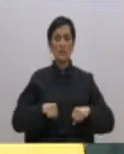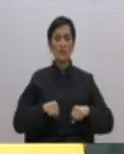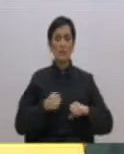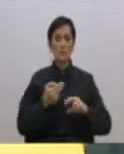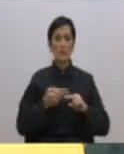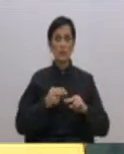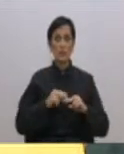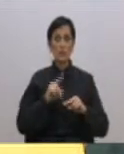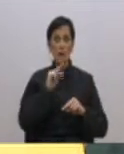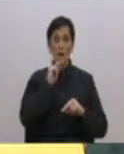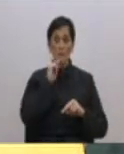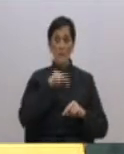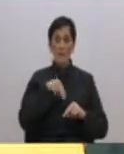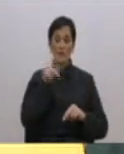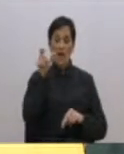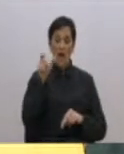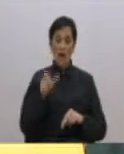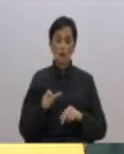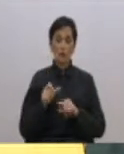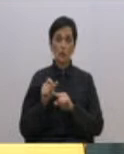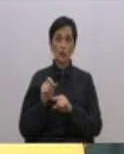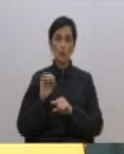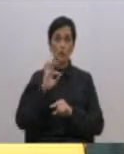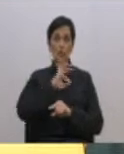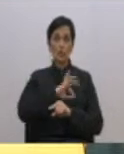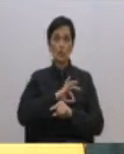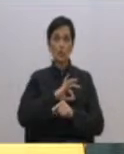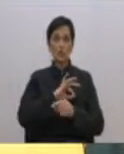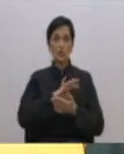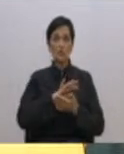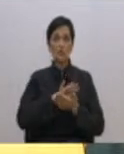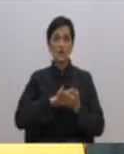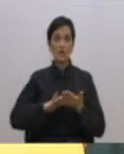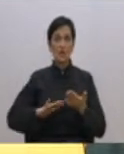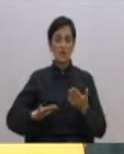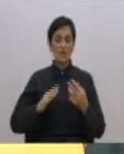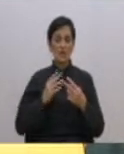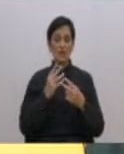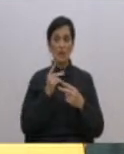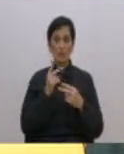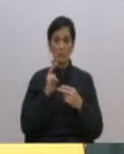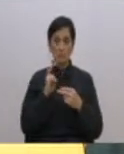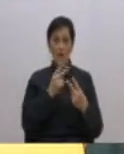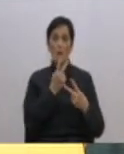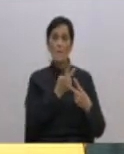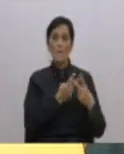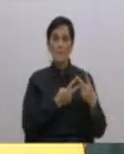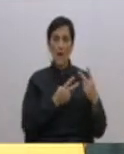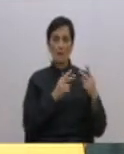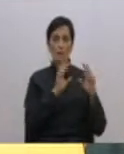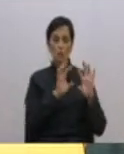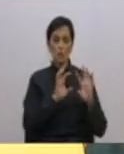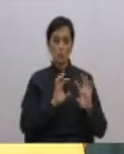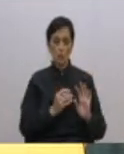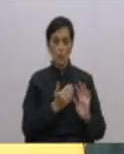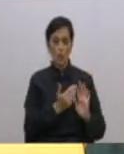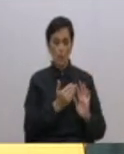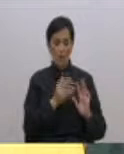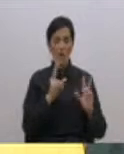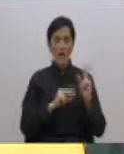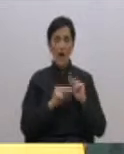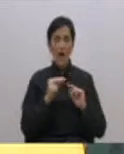იმისა, რომ ბრალდებულმა ისარგებლოს ხანგრძლივი პაემით. პენტენციური კოდექსის პროექტით გულია და მიეთითება,